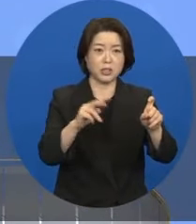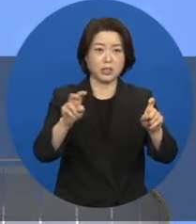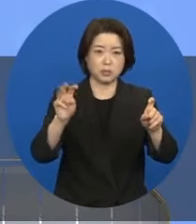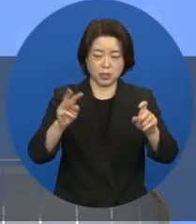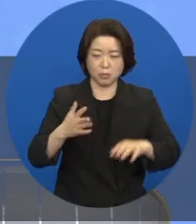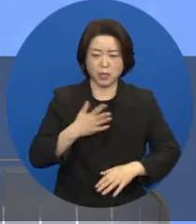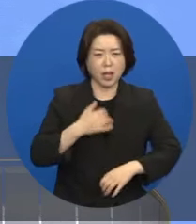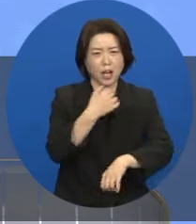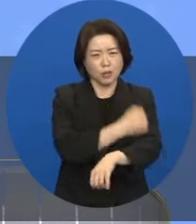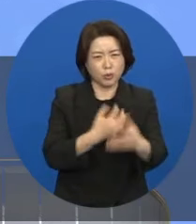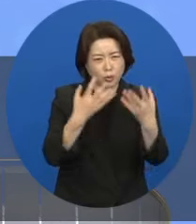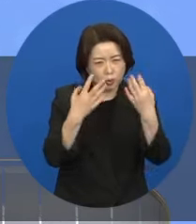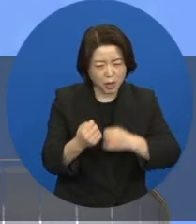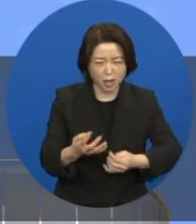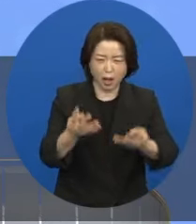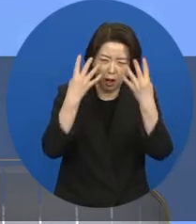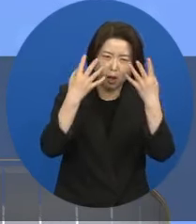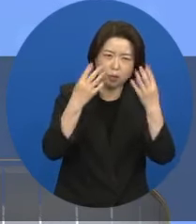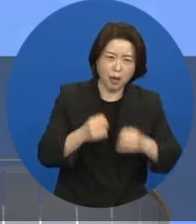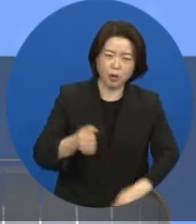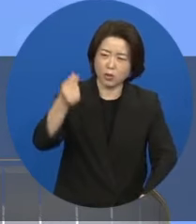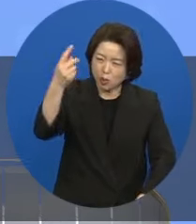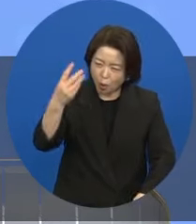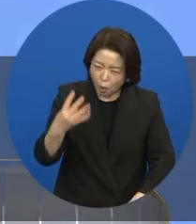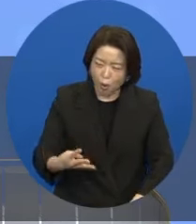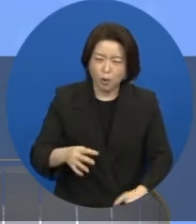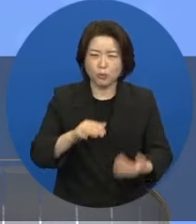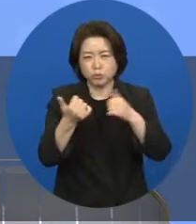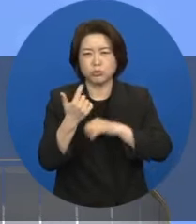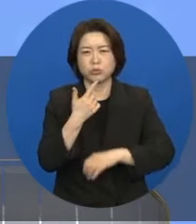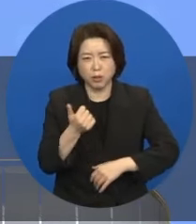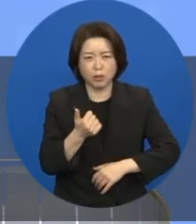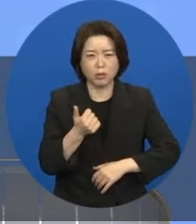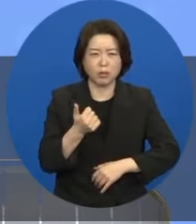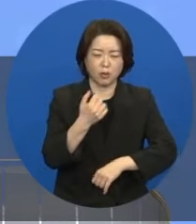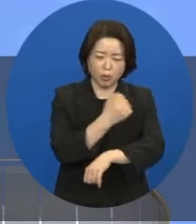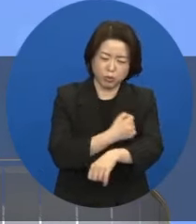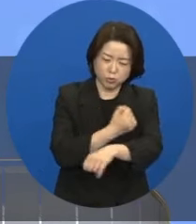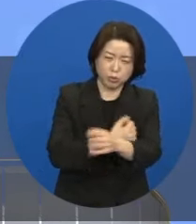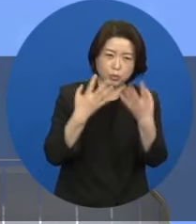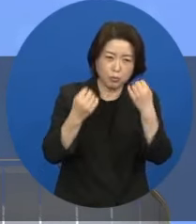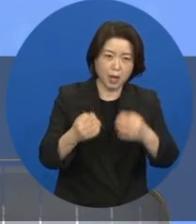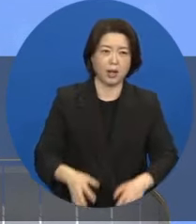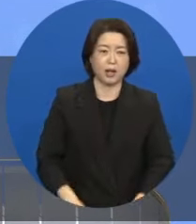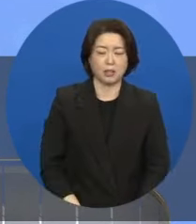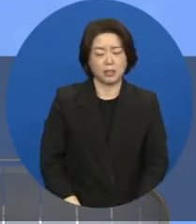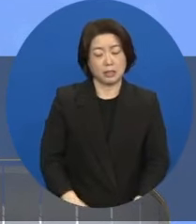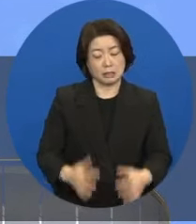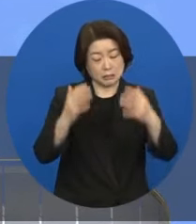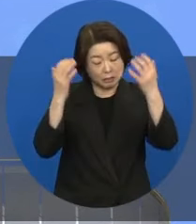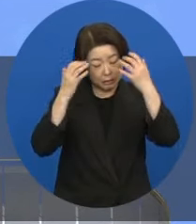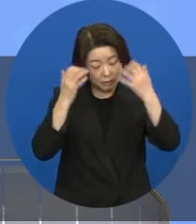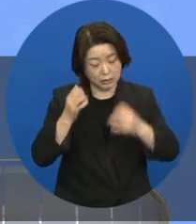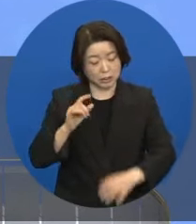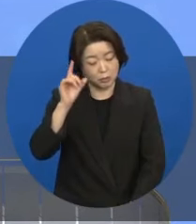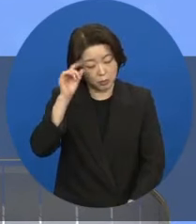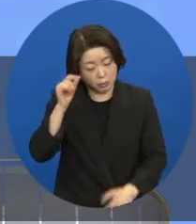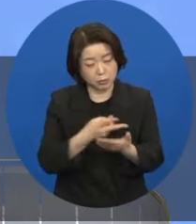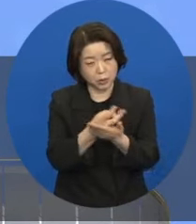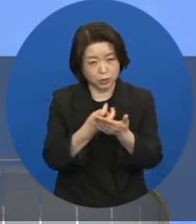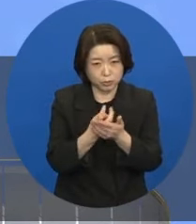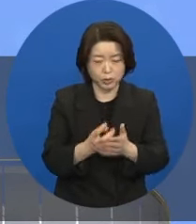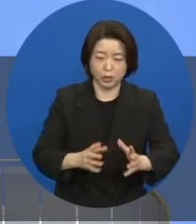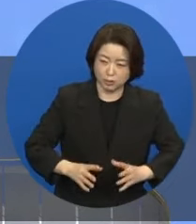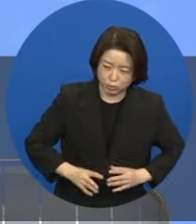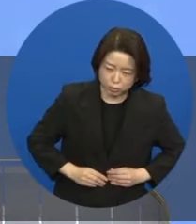목도 더많이 하고 매도 더많이고 여러번 죽을 뻔 하였습니다 수고와 고역에 시달리고 여러번 밤을 지세우고 리고 목마르고 여러 번